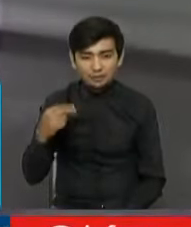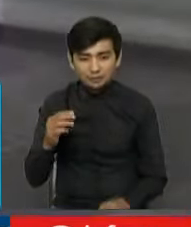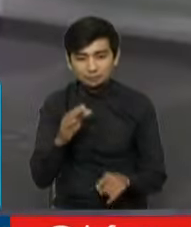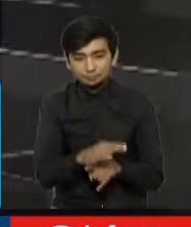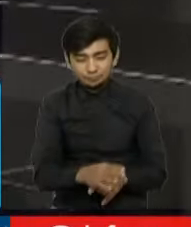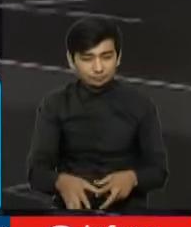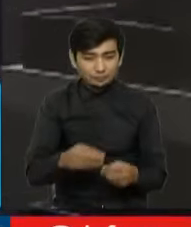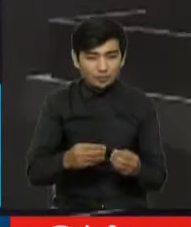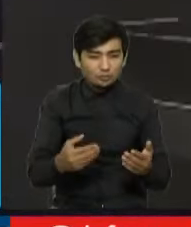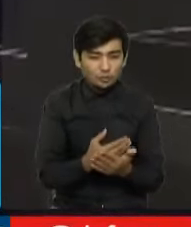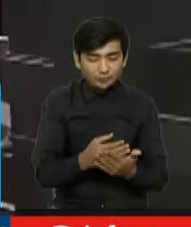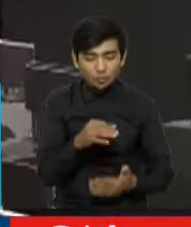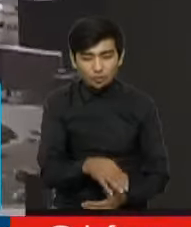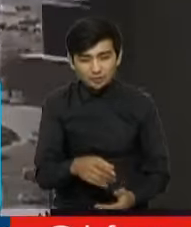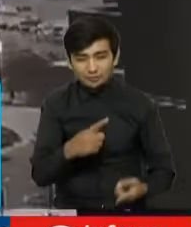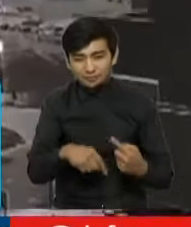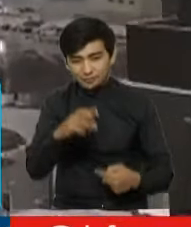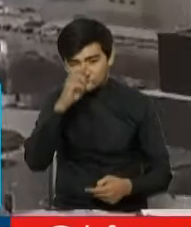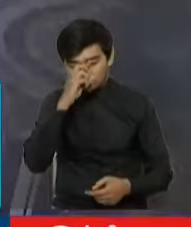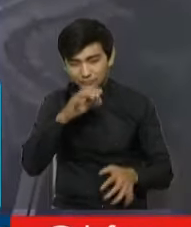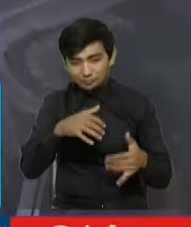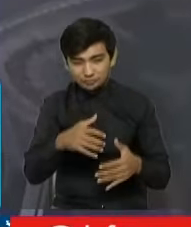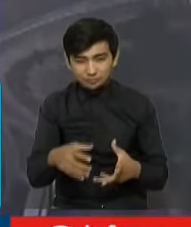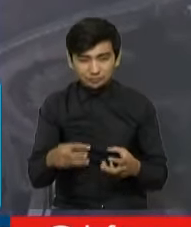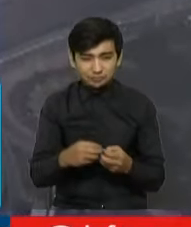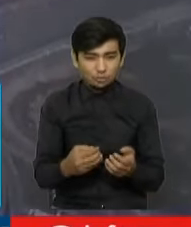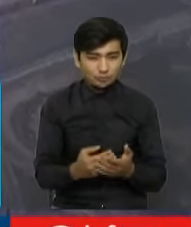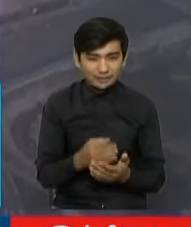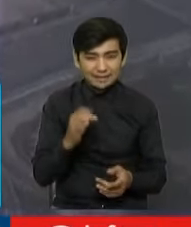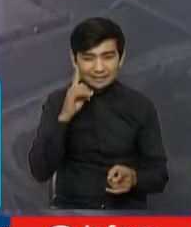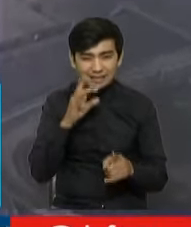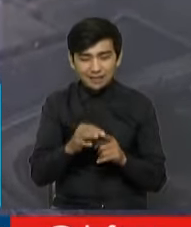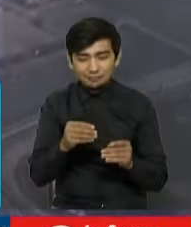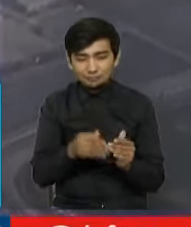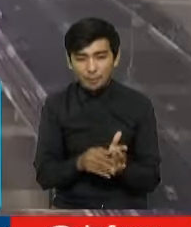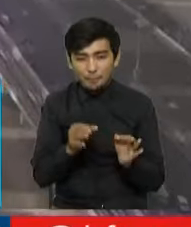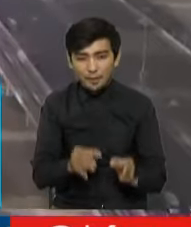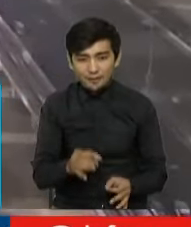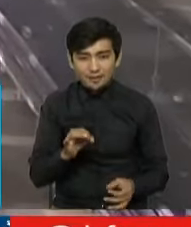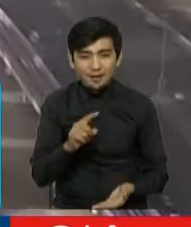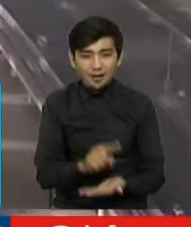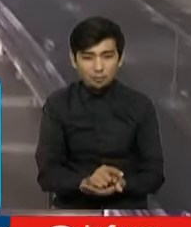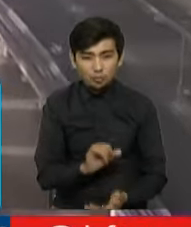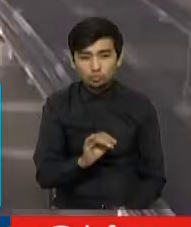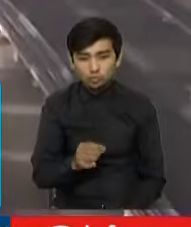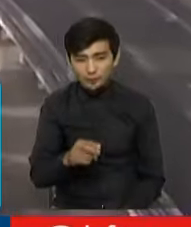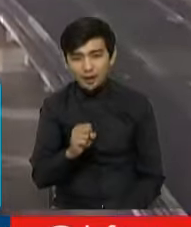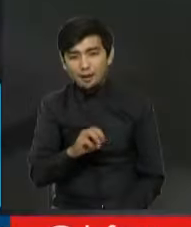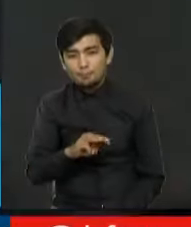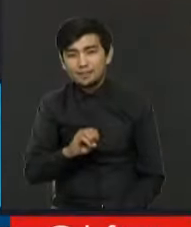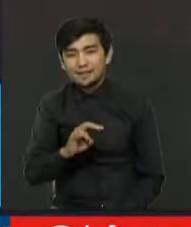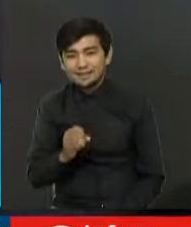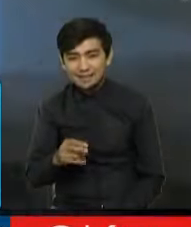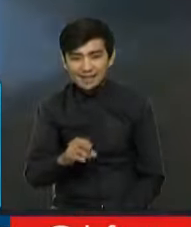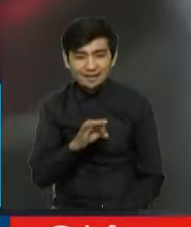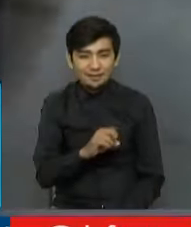всю информацию о возвращенных государству активах и их целевом использовании. А обязательным условием амнистии капитала станет